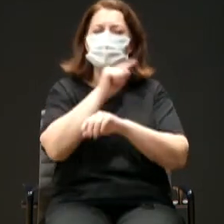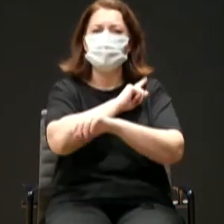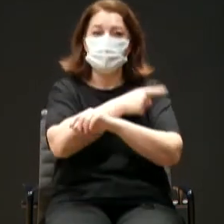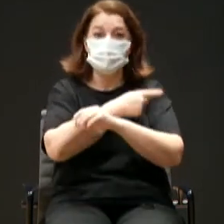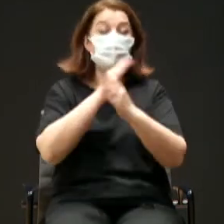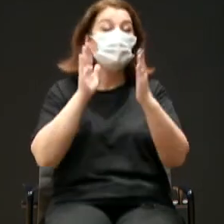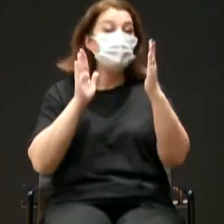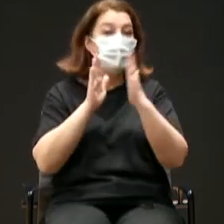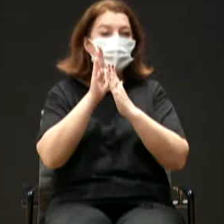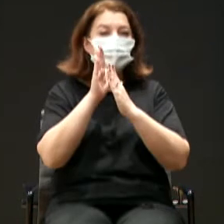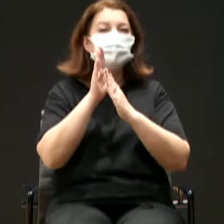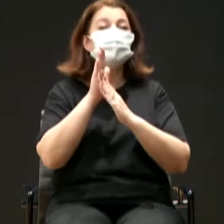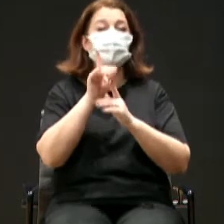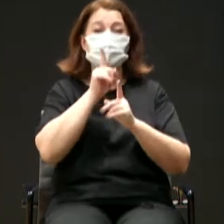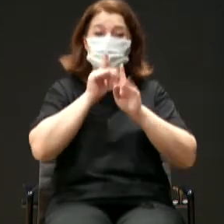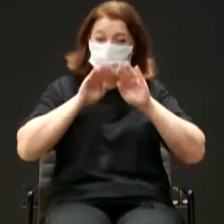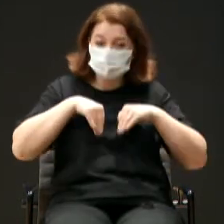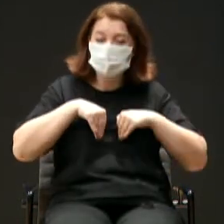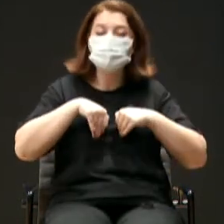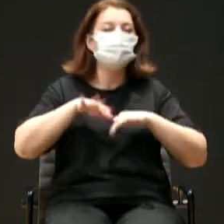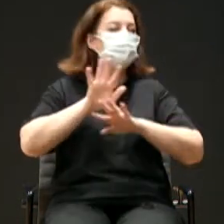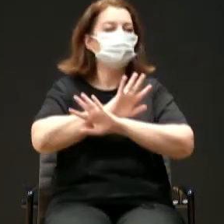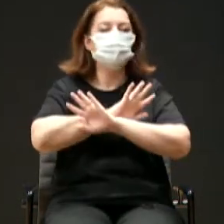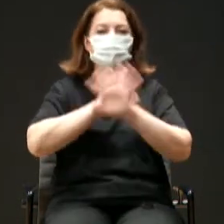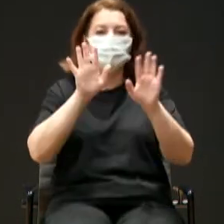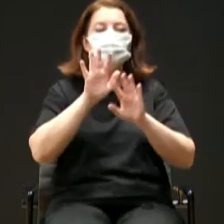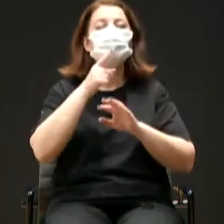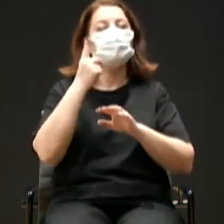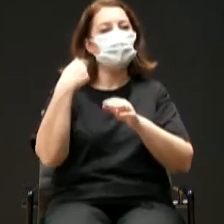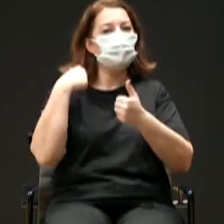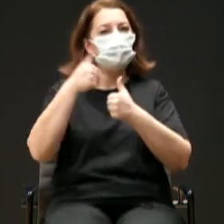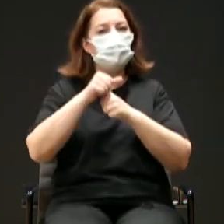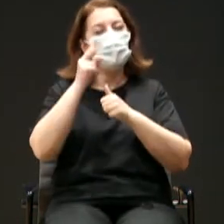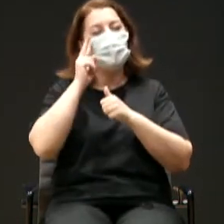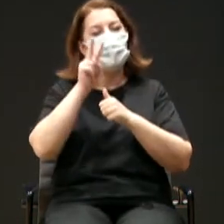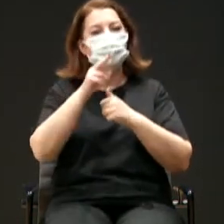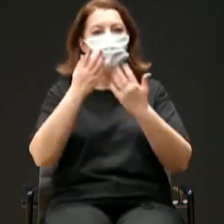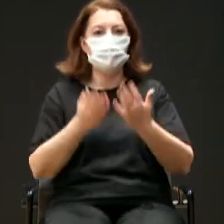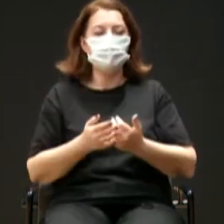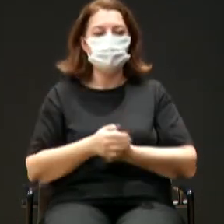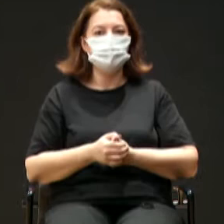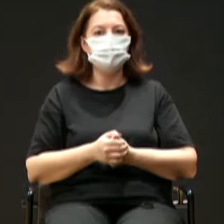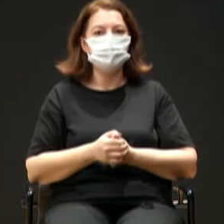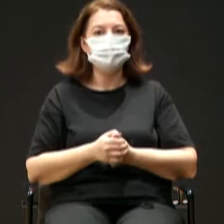karşısında eğilmediğini bir kez daha görmüşlerdir.